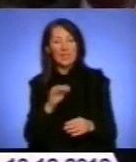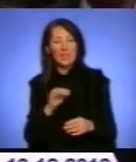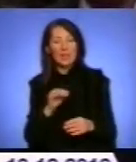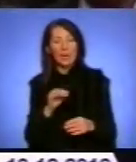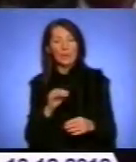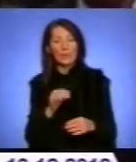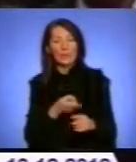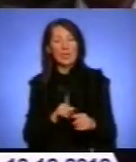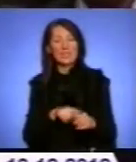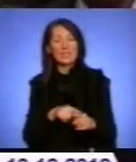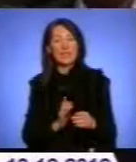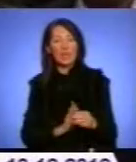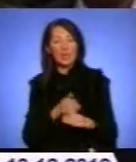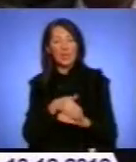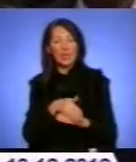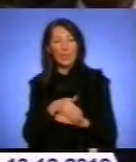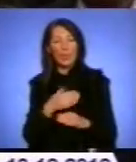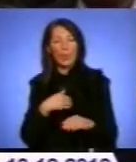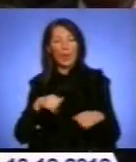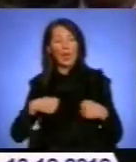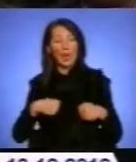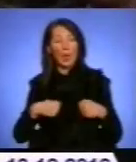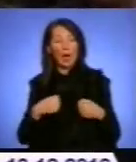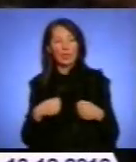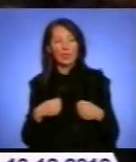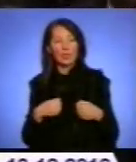цим візитом ми намагалися